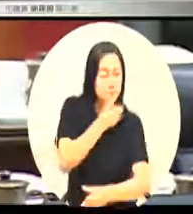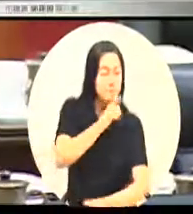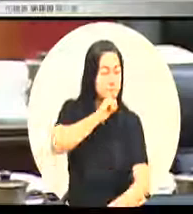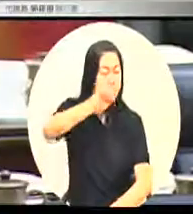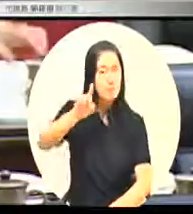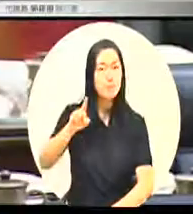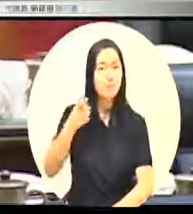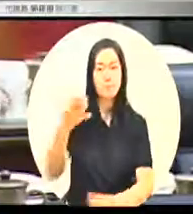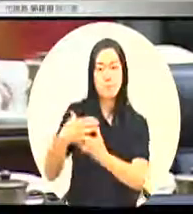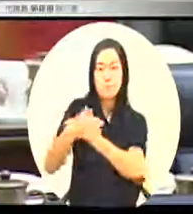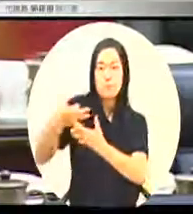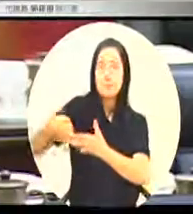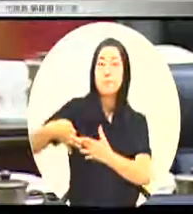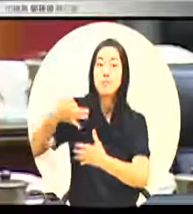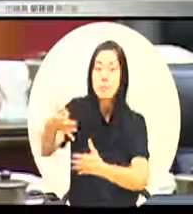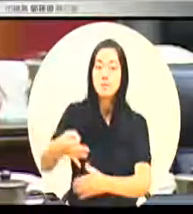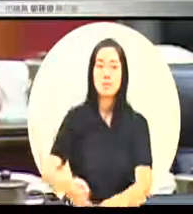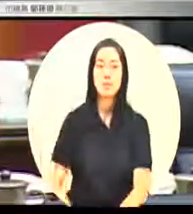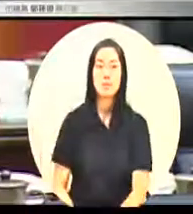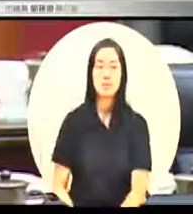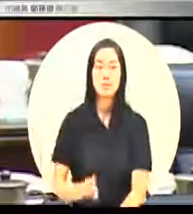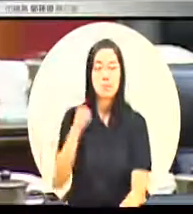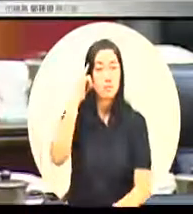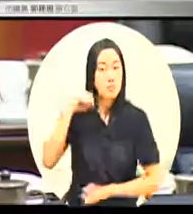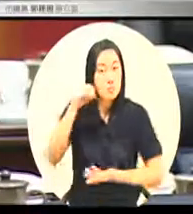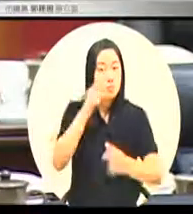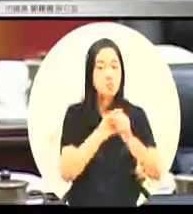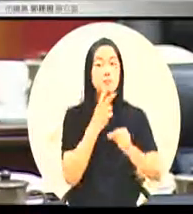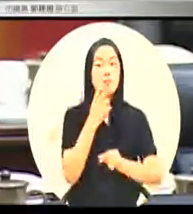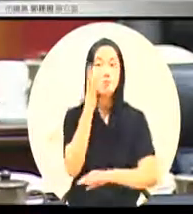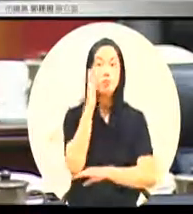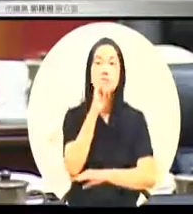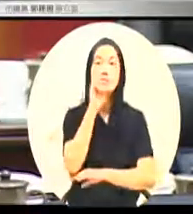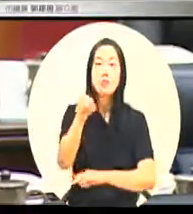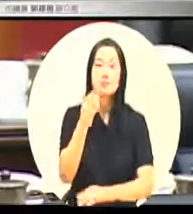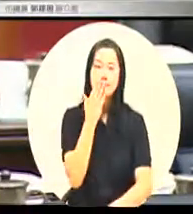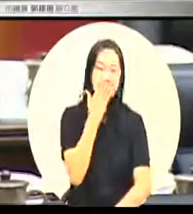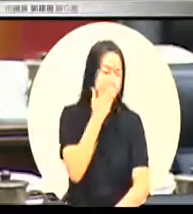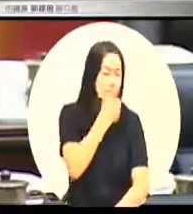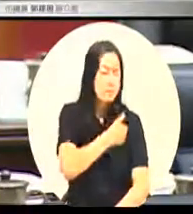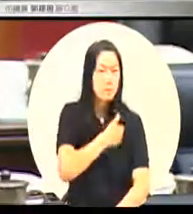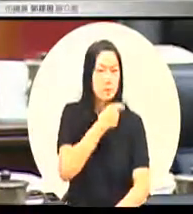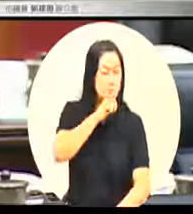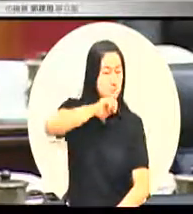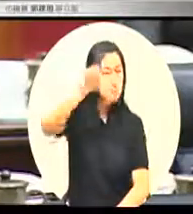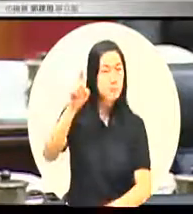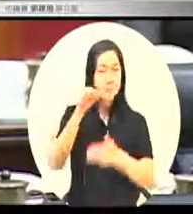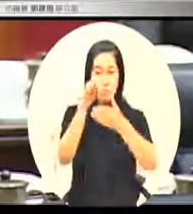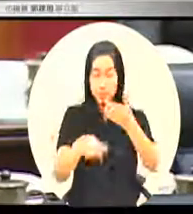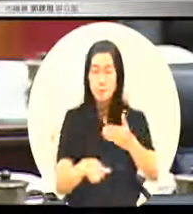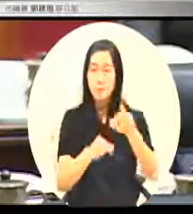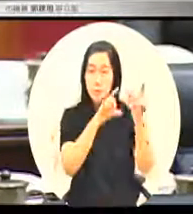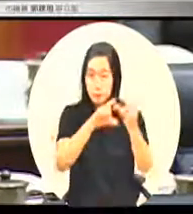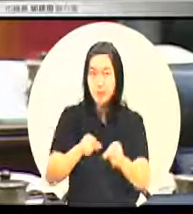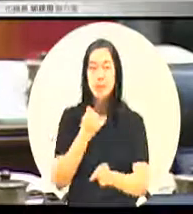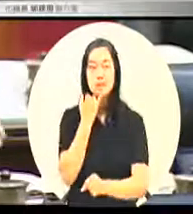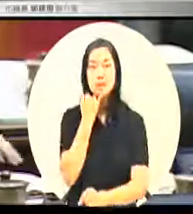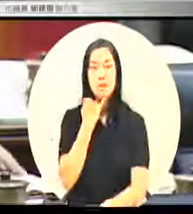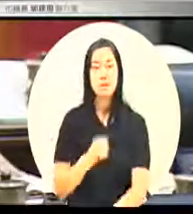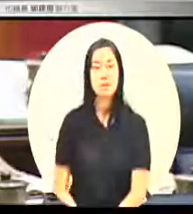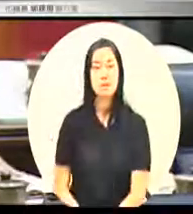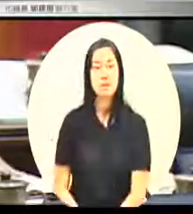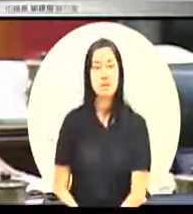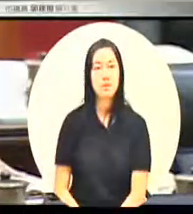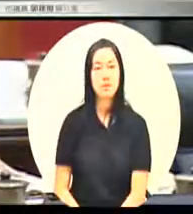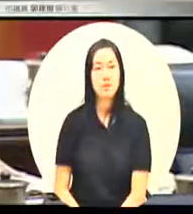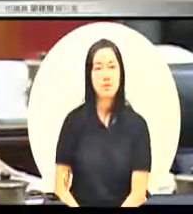讲，咱这咱嘛抓袂到。你要不要建议中央一样有吹哨者条款，让我们一样有这个机制，否则防不